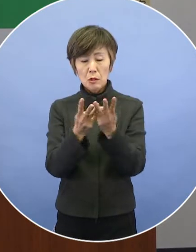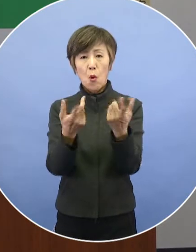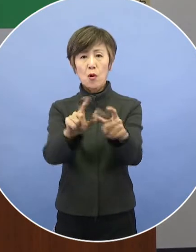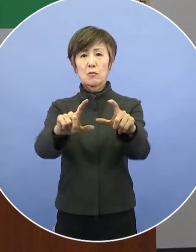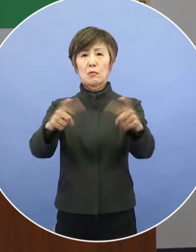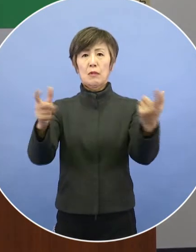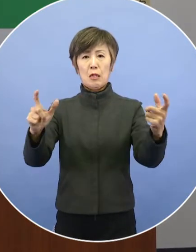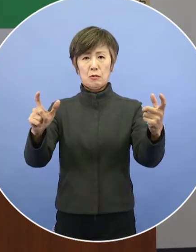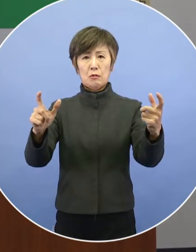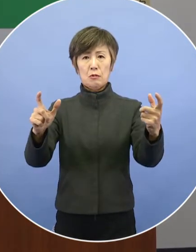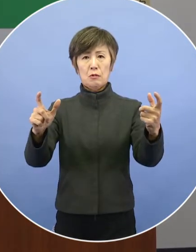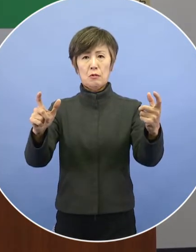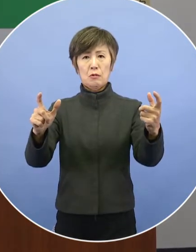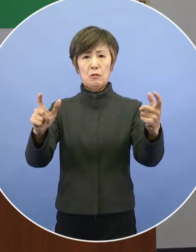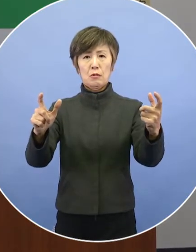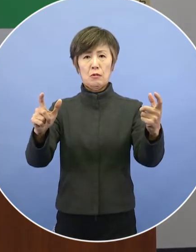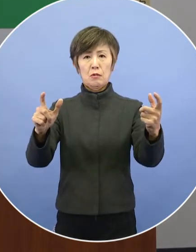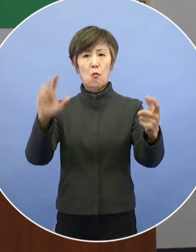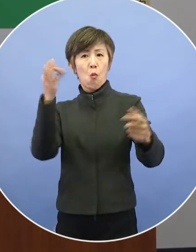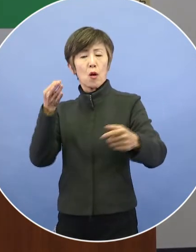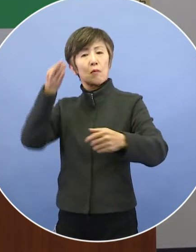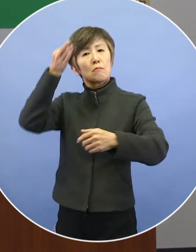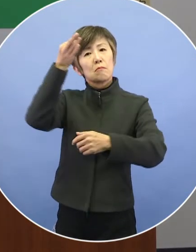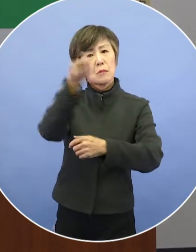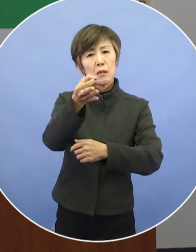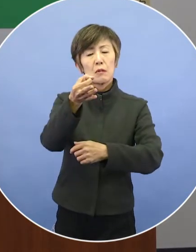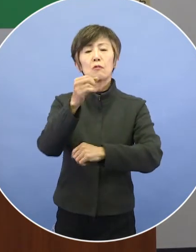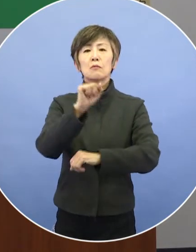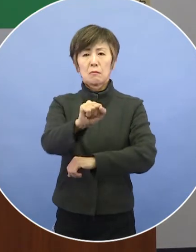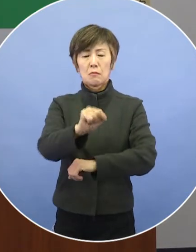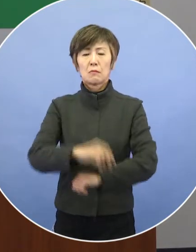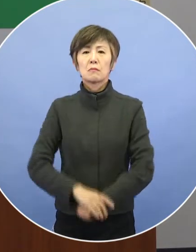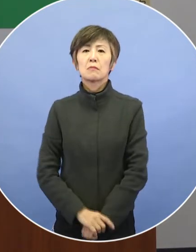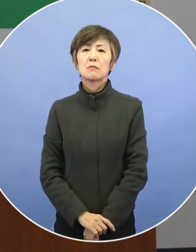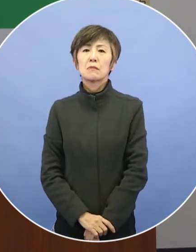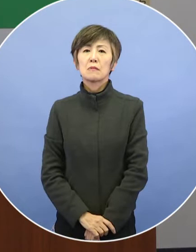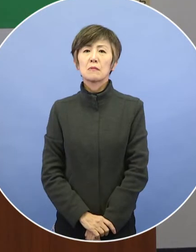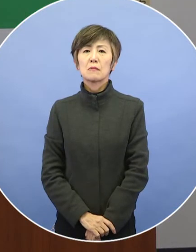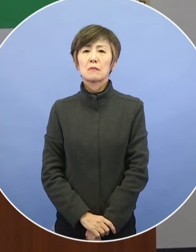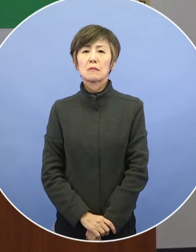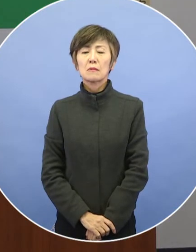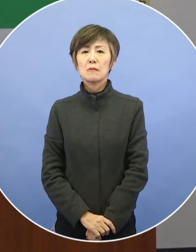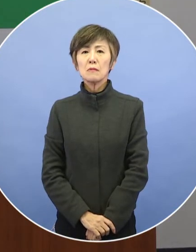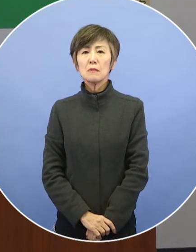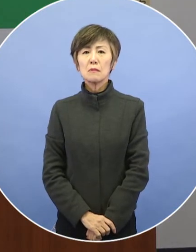ですね広げようということの予算措置をさせていただいております